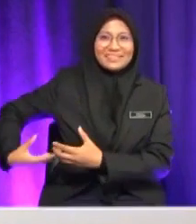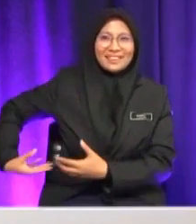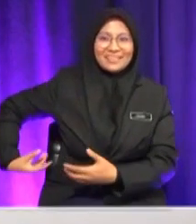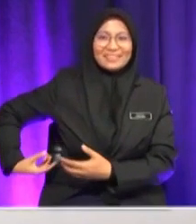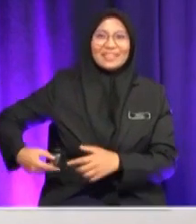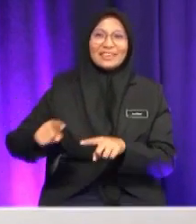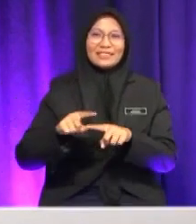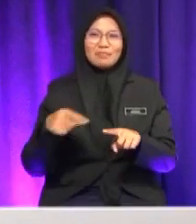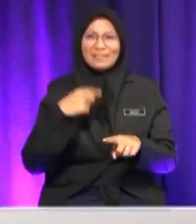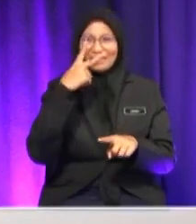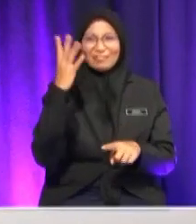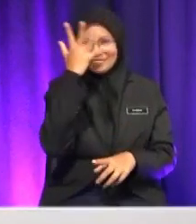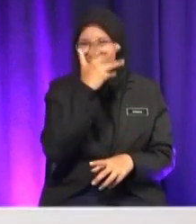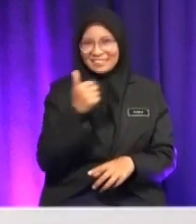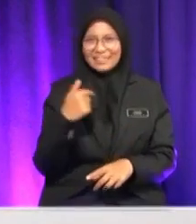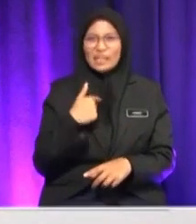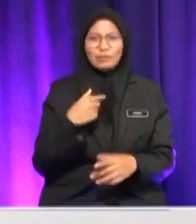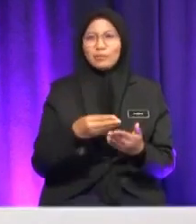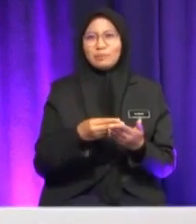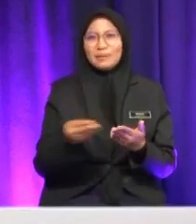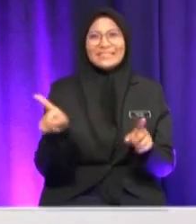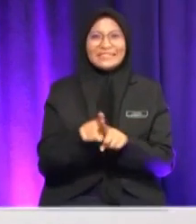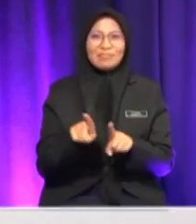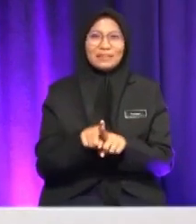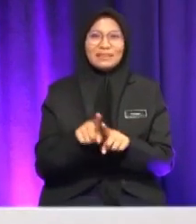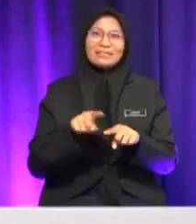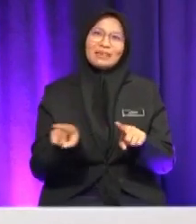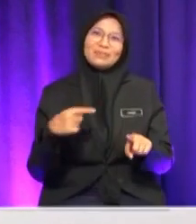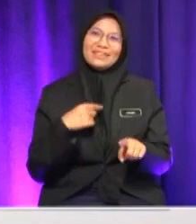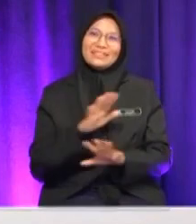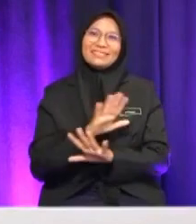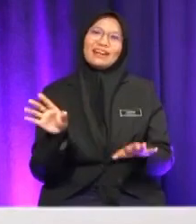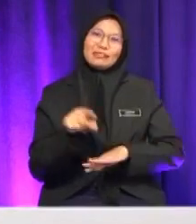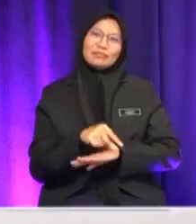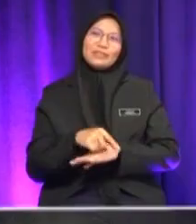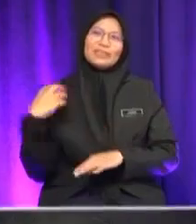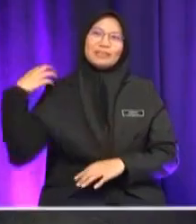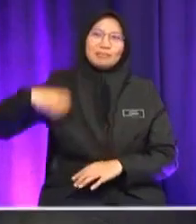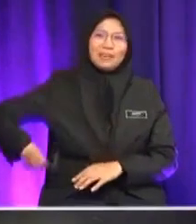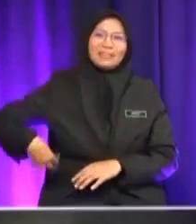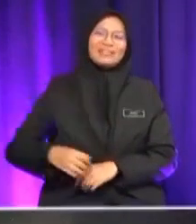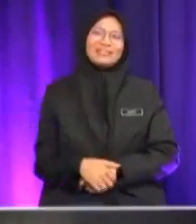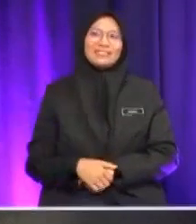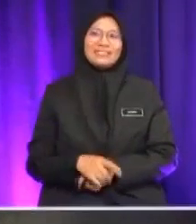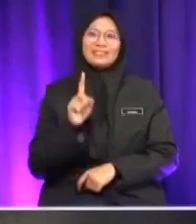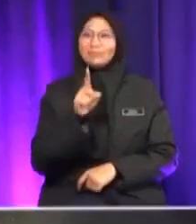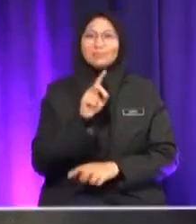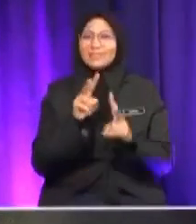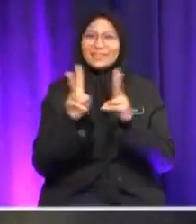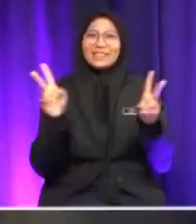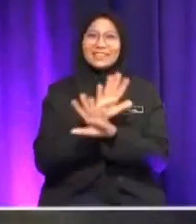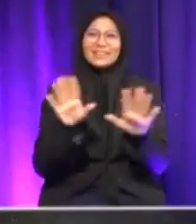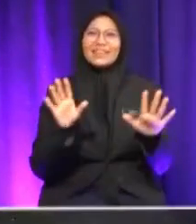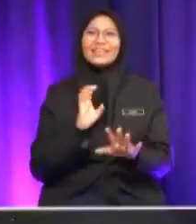and banyak orang beli masa tu. So, saya pun belilah. Lepas tu tak guna langsung. Nampak tak? Amalan yang tidak beretika.